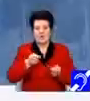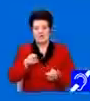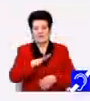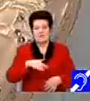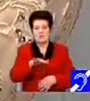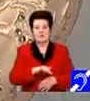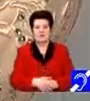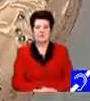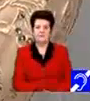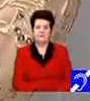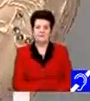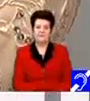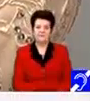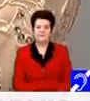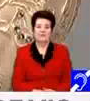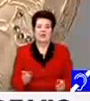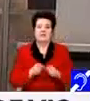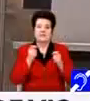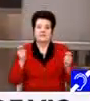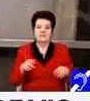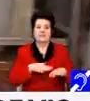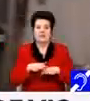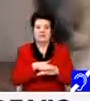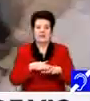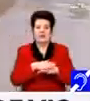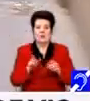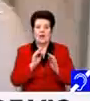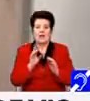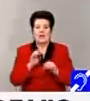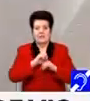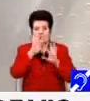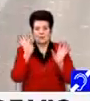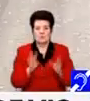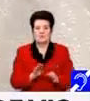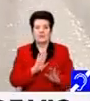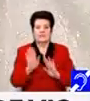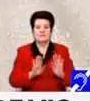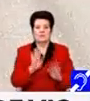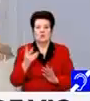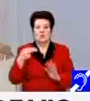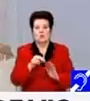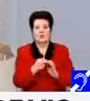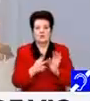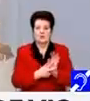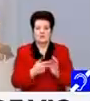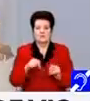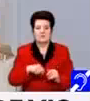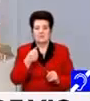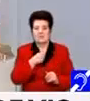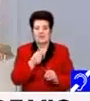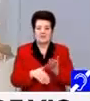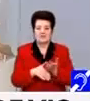regiune. S-a deschis târgul de nunți. Expoziția Celebration 2018 vine și în acest an